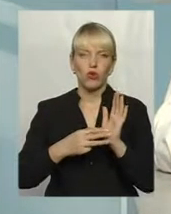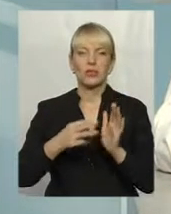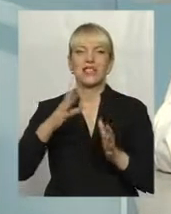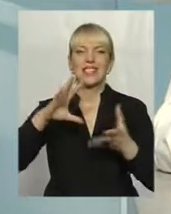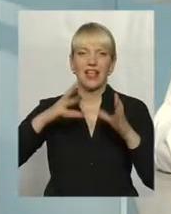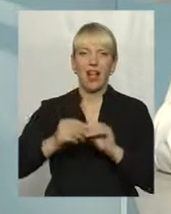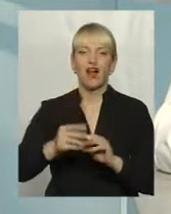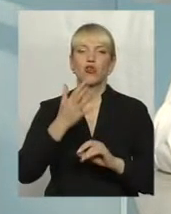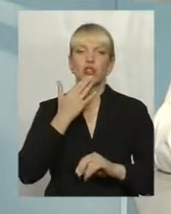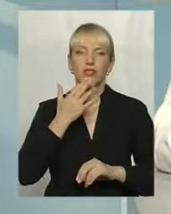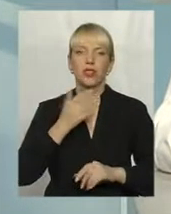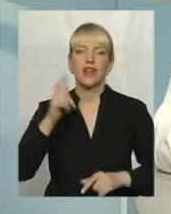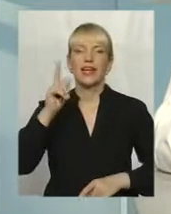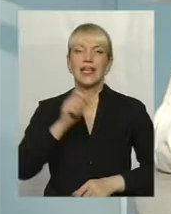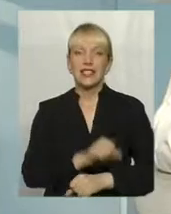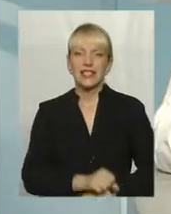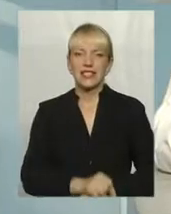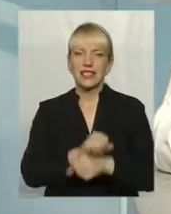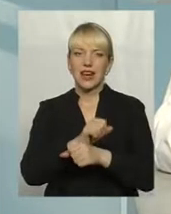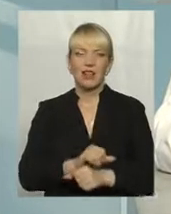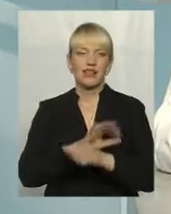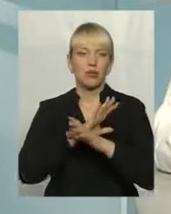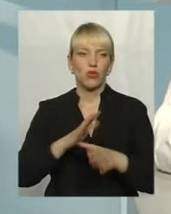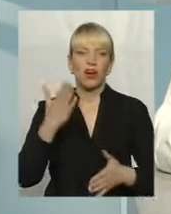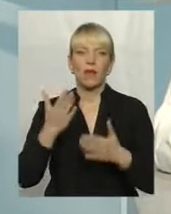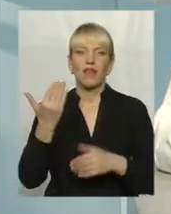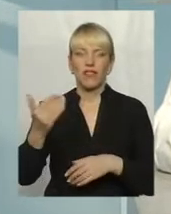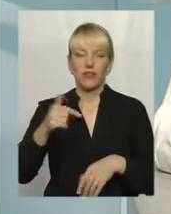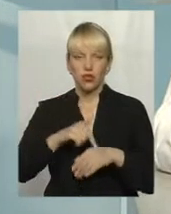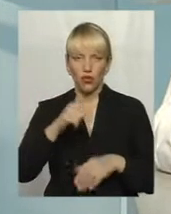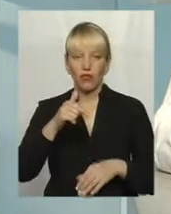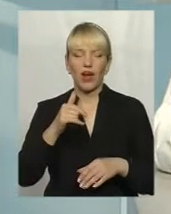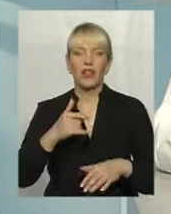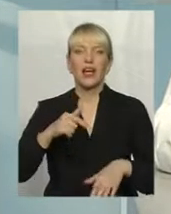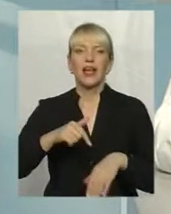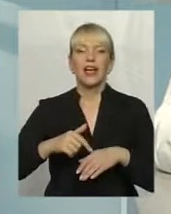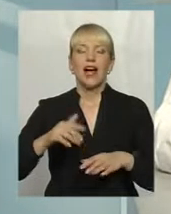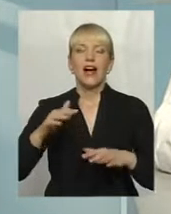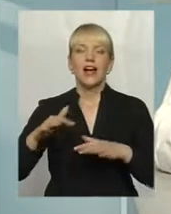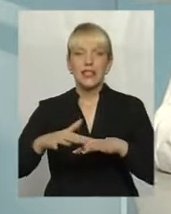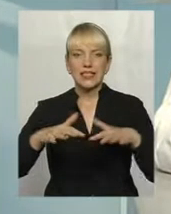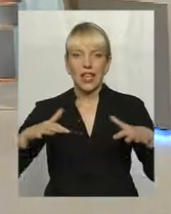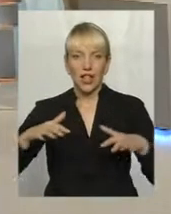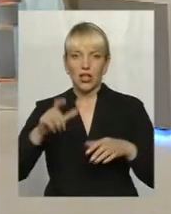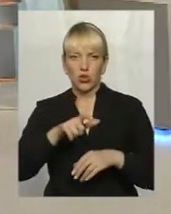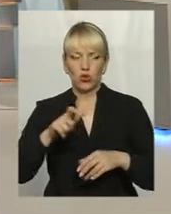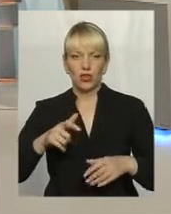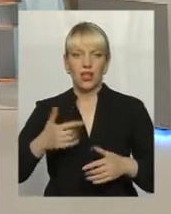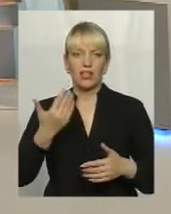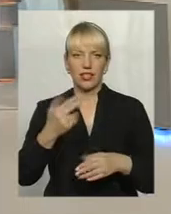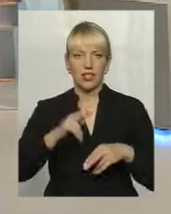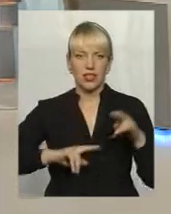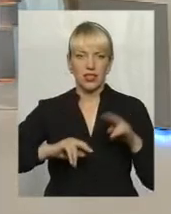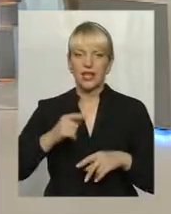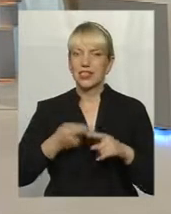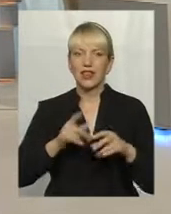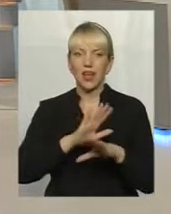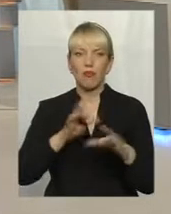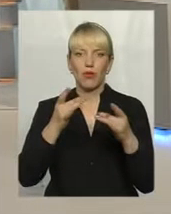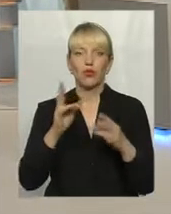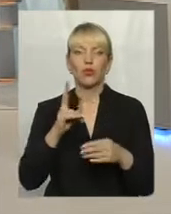просто-напросто не буде. Ви відчували атмосферу сьогодні в залі. Це зала не тих людей, які просто виходять на вулицю